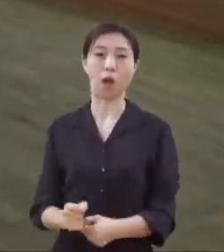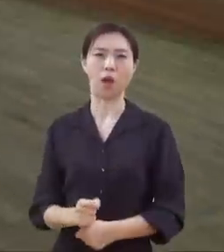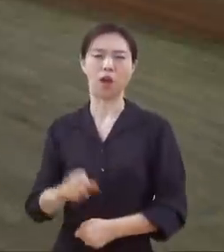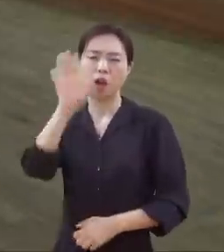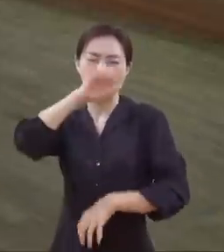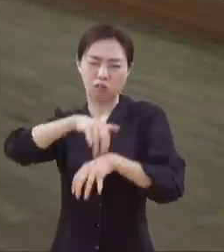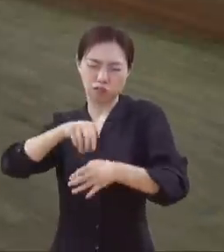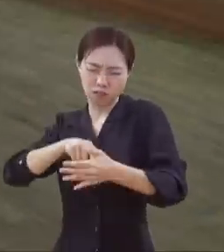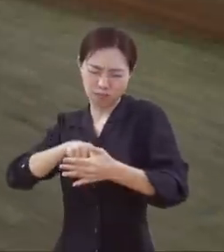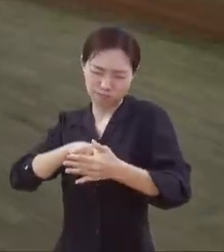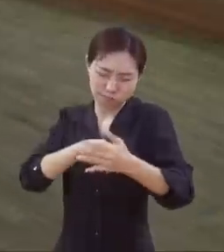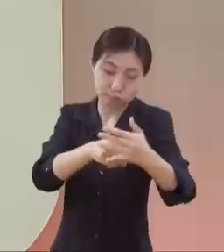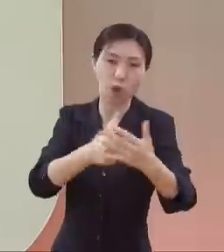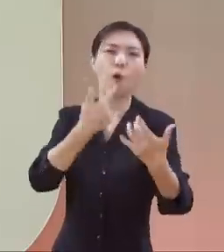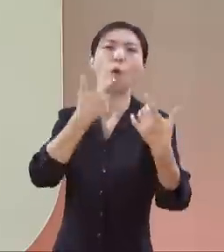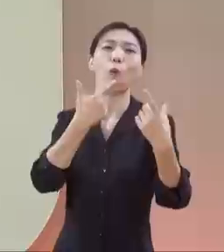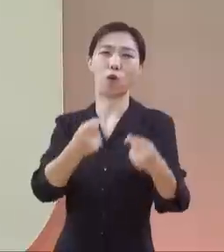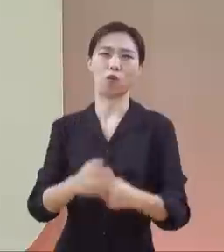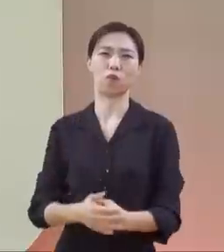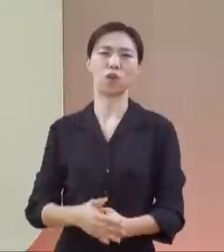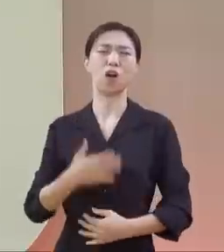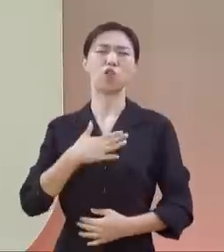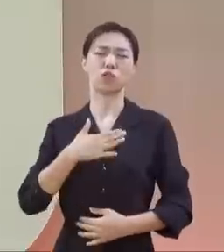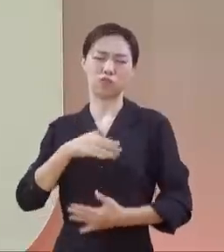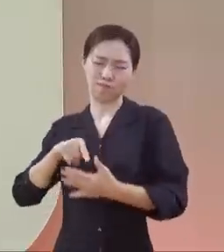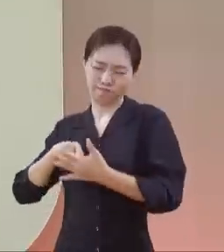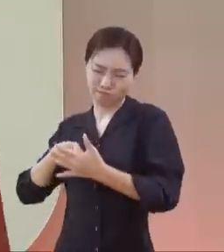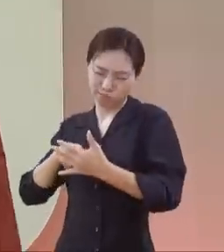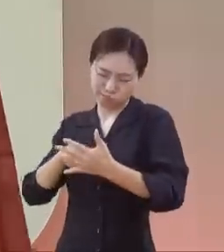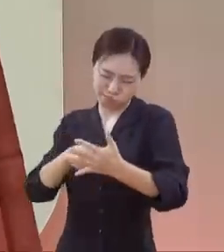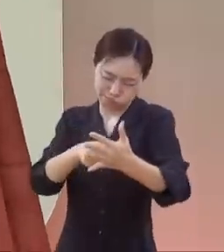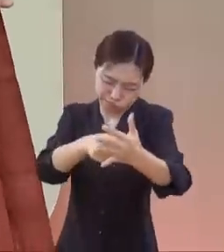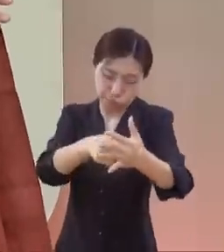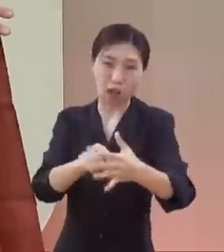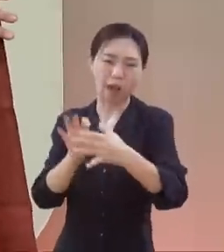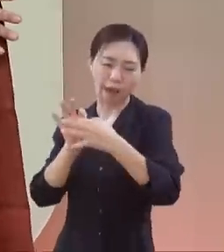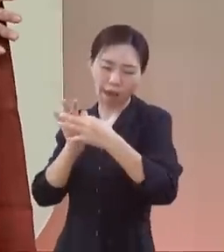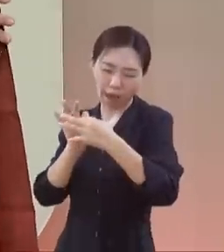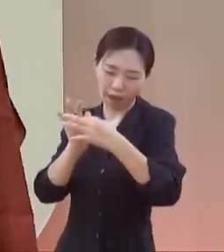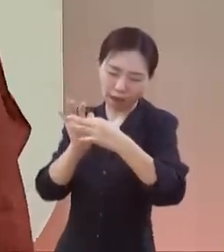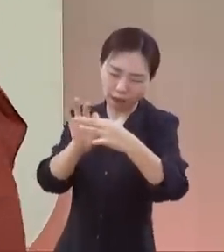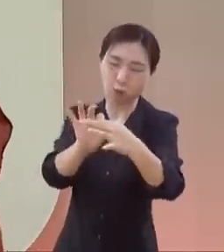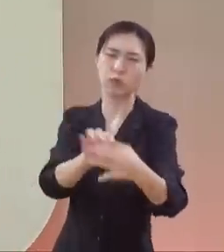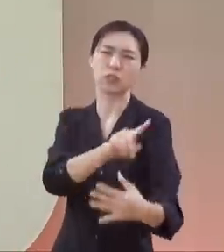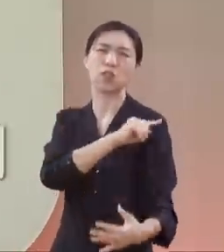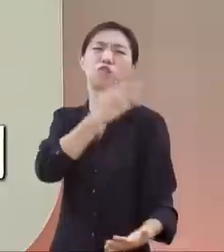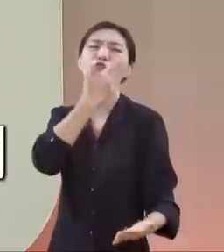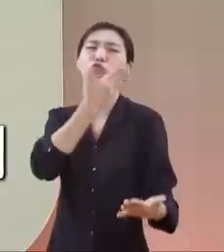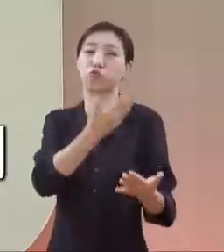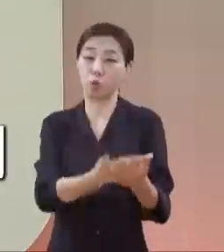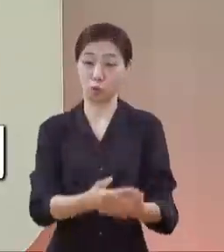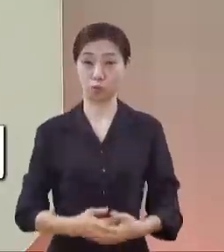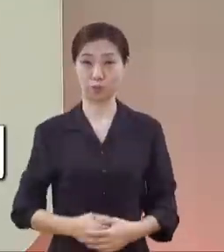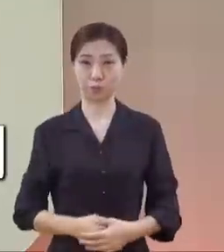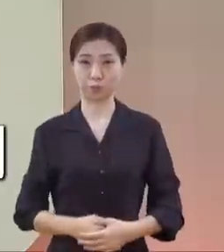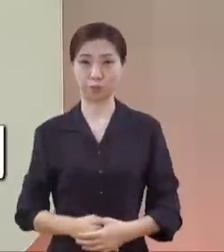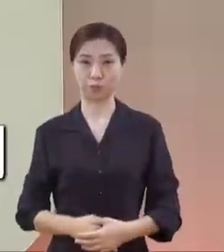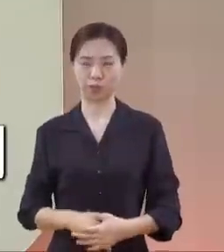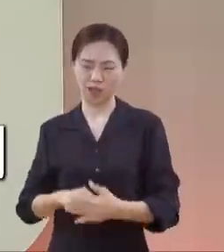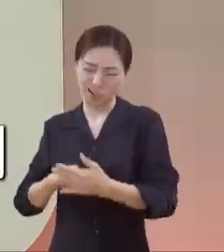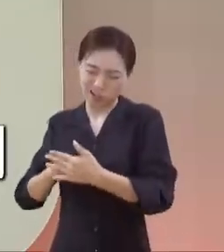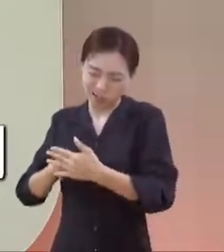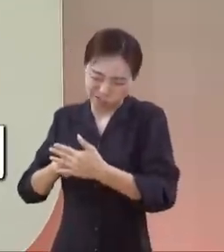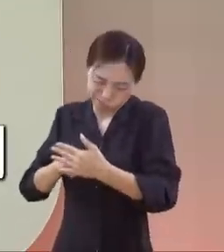말씀을 드립니다 그래서 우리가 꾸준히 꾸준히 길을 가다 보면 힘들거나